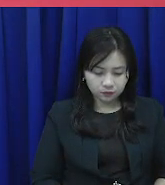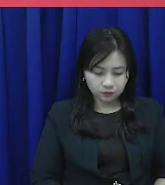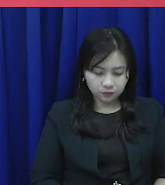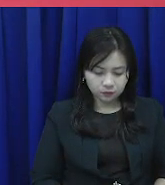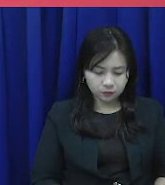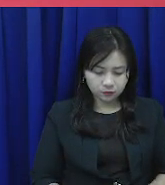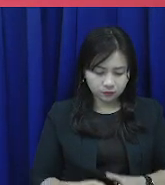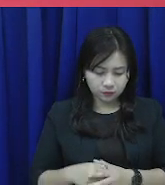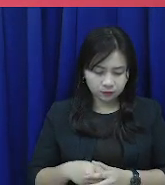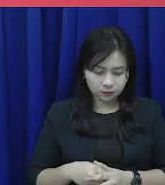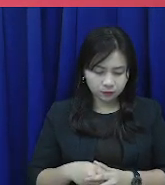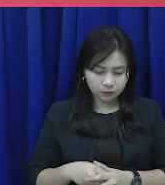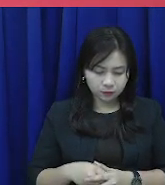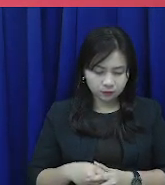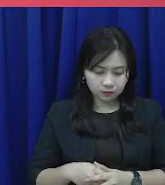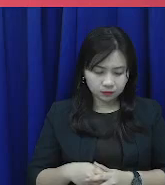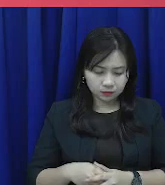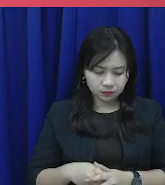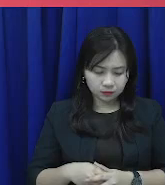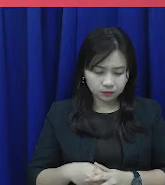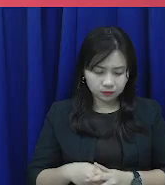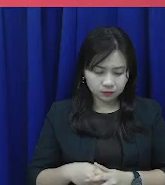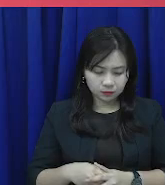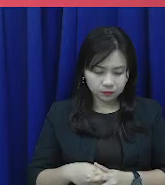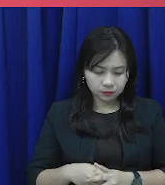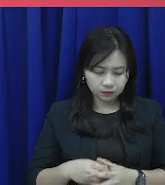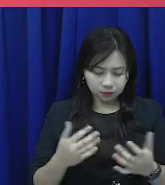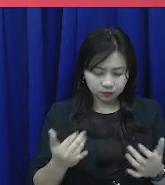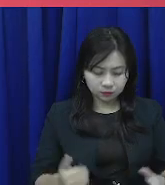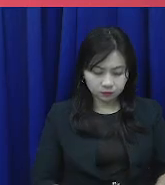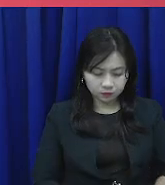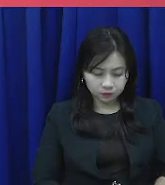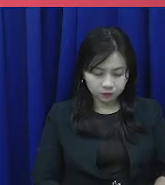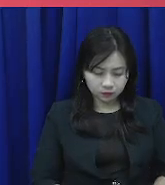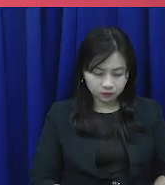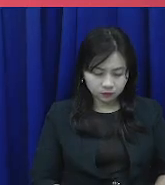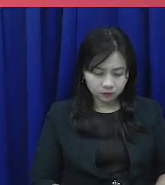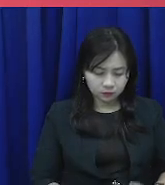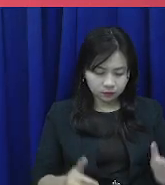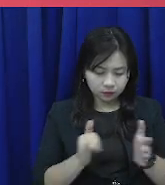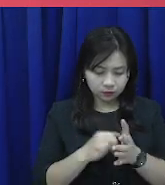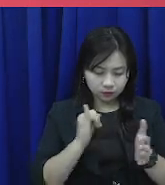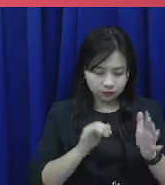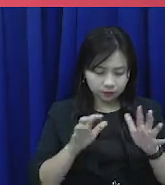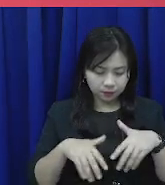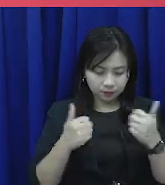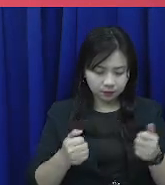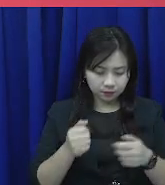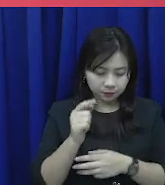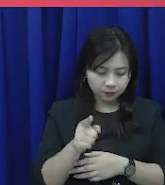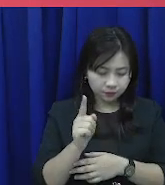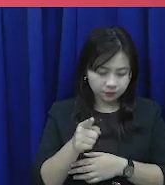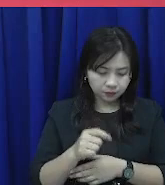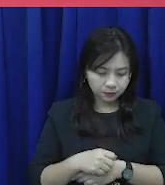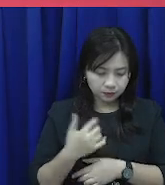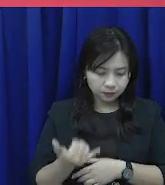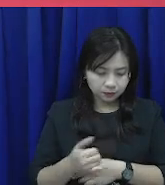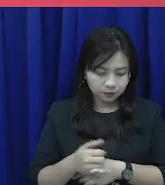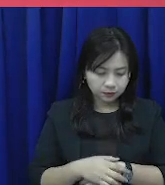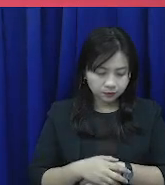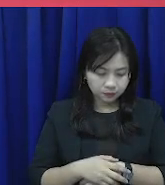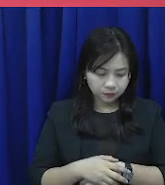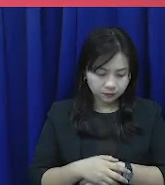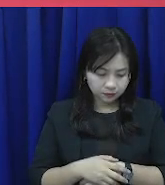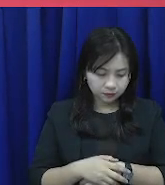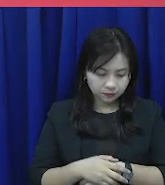ka ng salita ng Diyos and Preparing yourself para magamit ka ng Diyos That's How You cultivate that's that's cultivation kaya